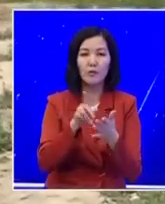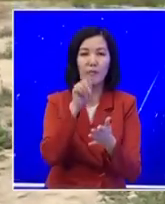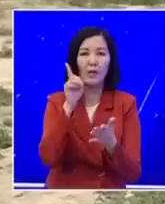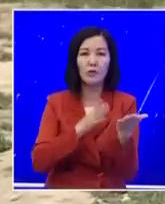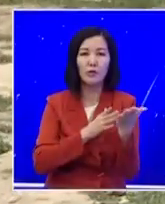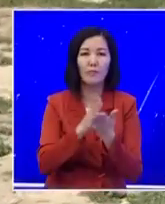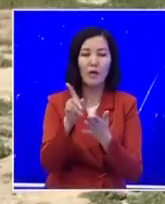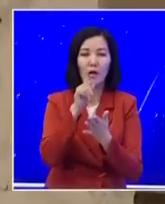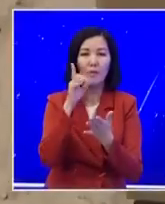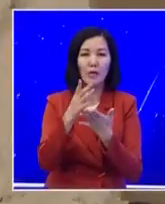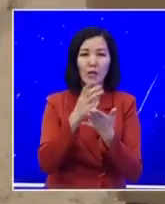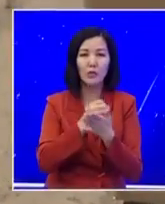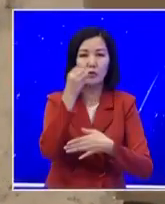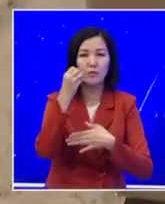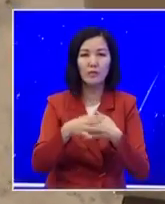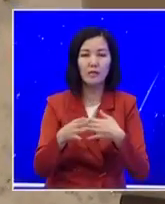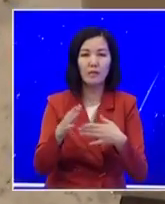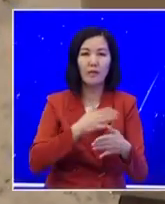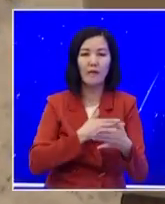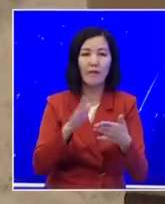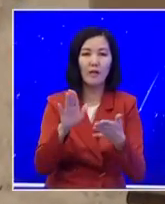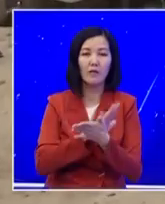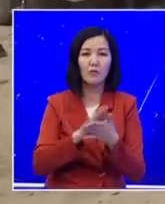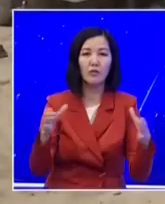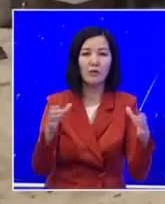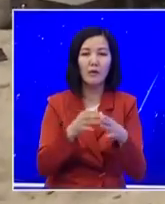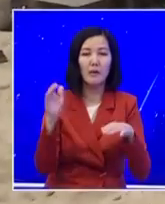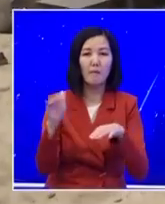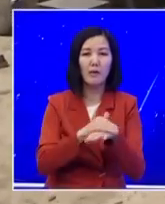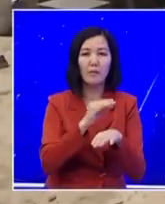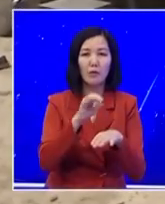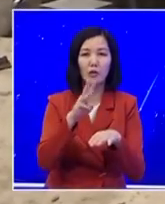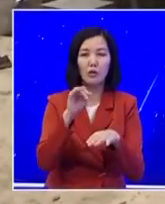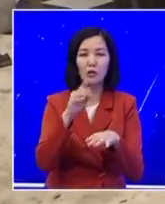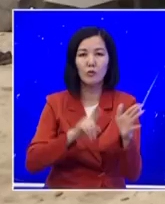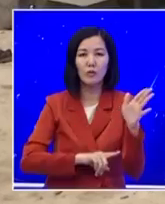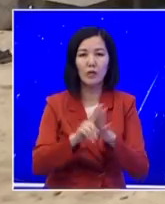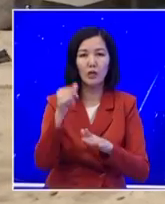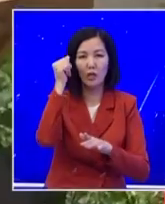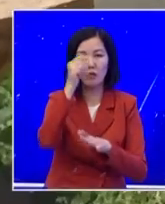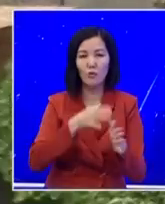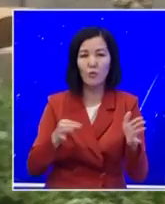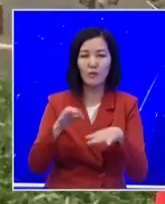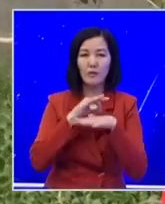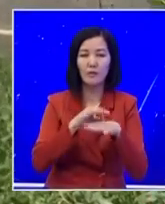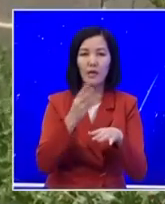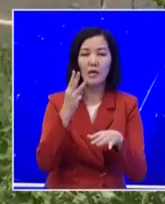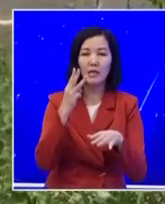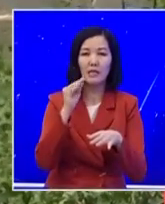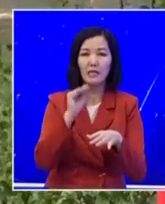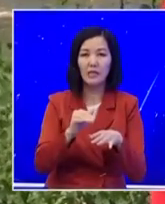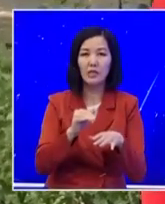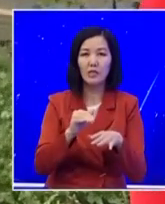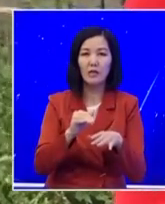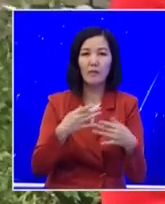политики, Молодежным ресурсным центром и волонтерским движением «Миром ДЖЦУ». С начала года в области проведено порядка 1700